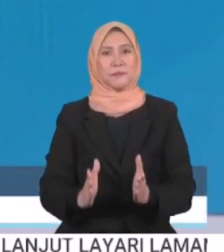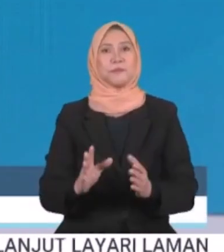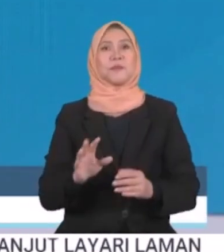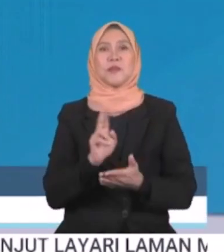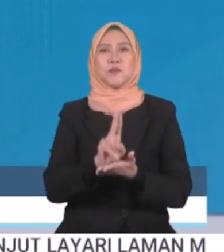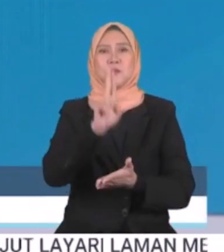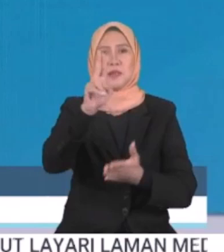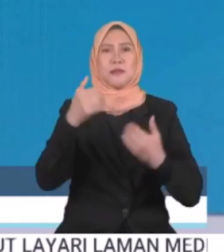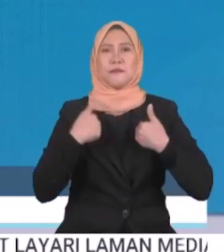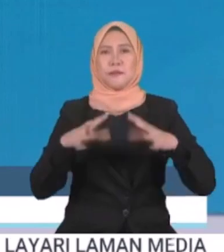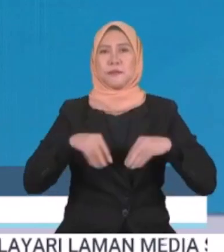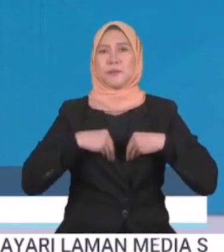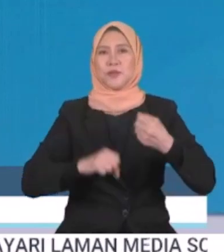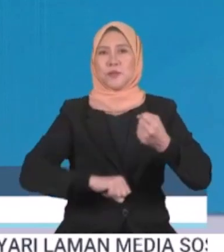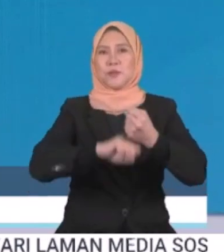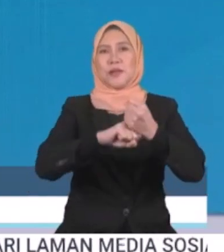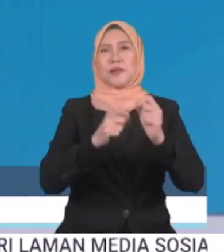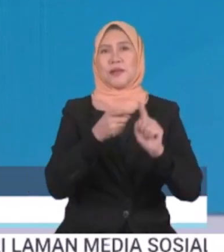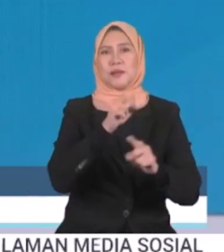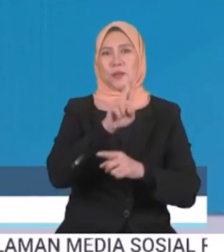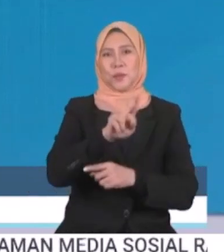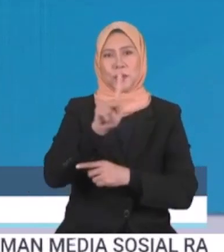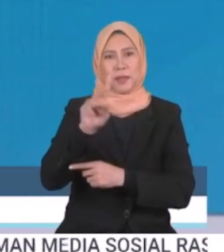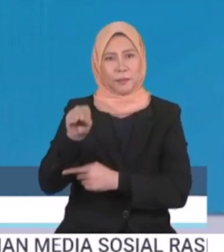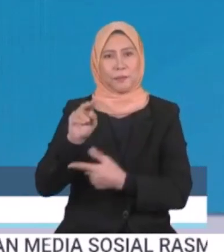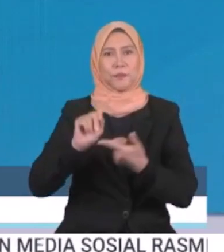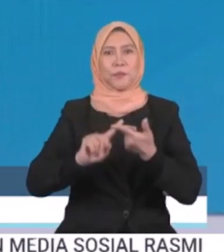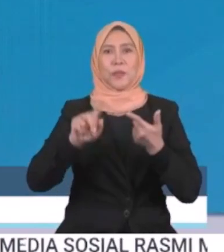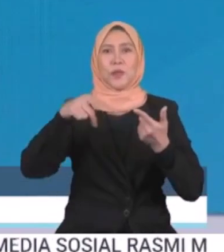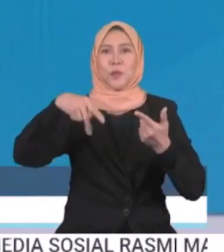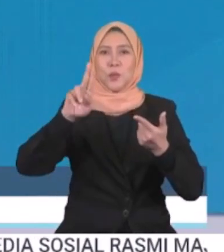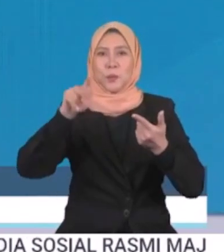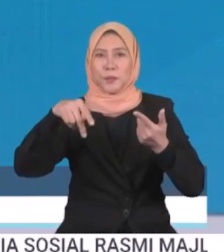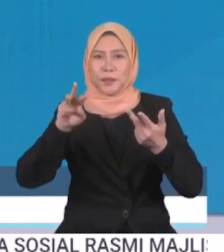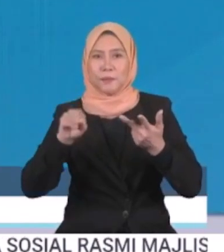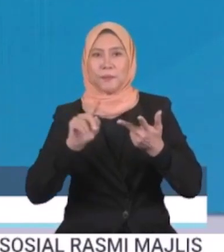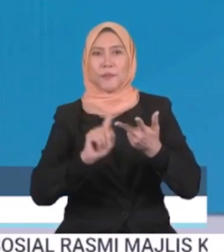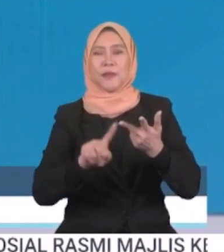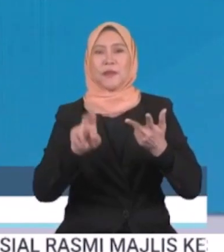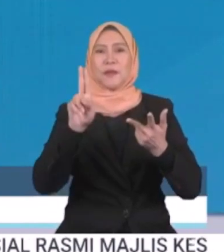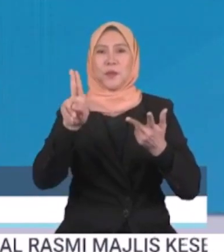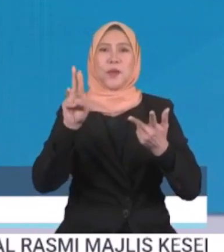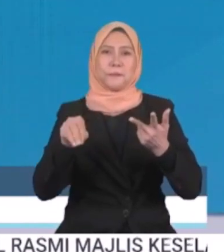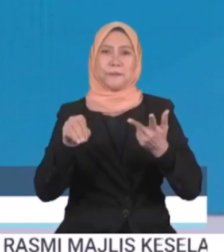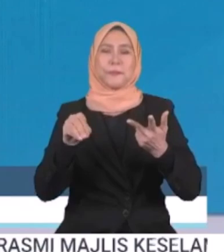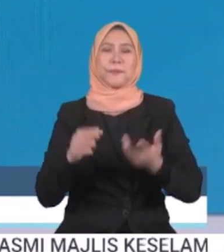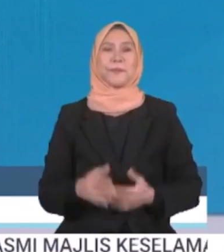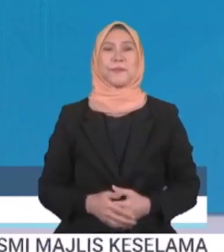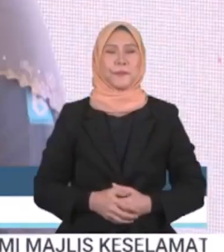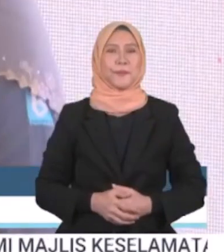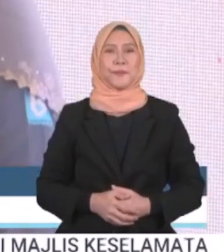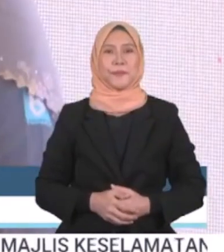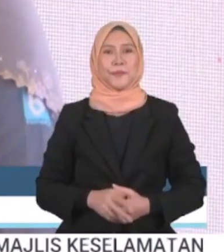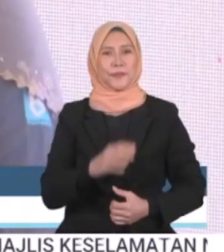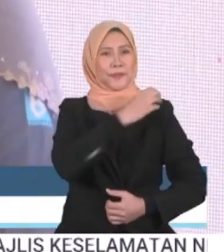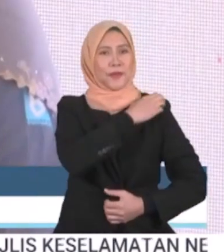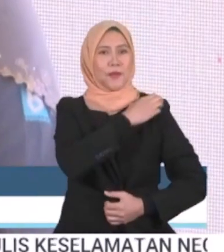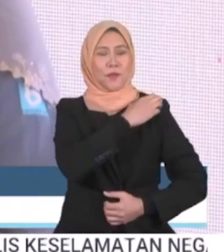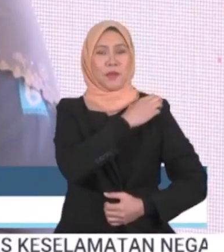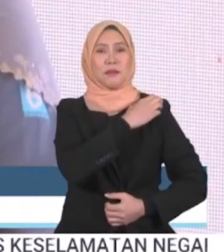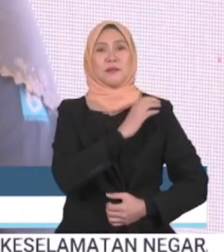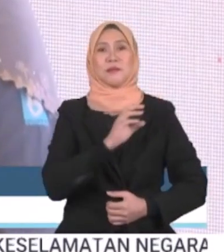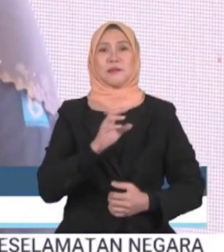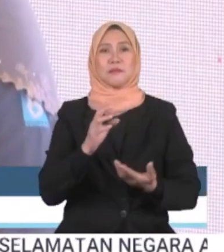termasuk Universiti kebangsaan Malaysia UKM Universiti Putra Malaysia UPM dan Universiti Malaya Um ketua pegawai